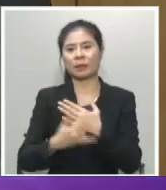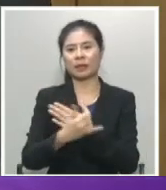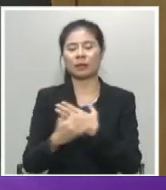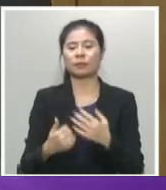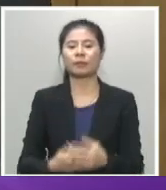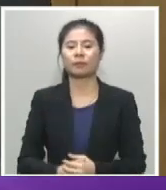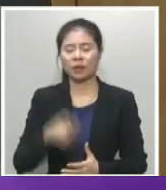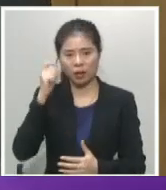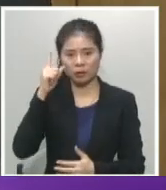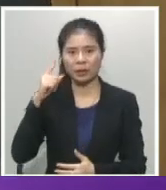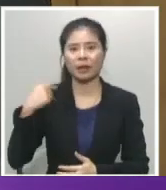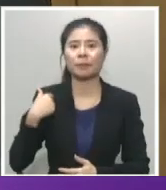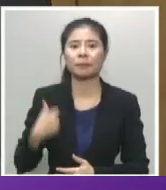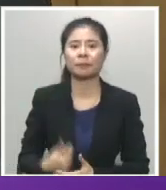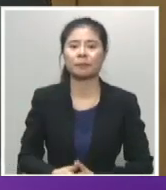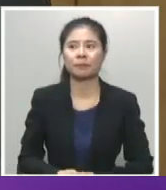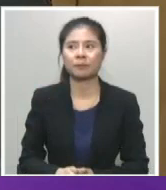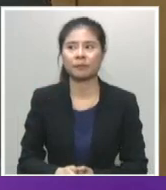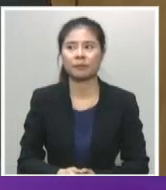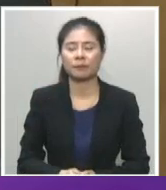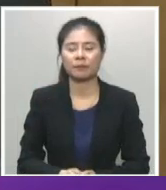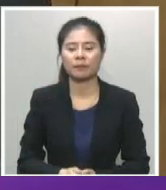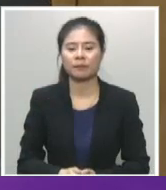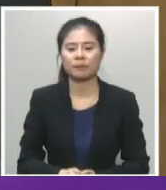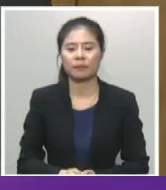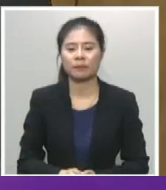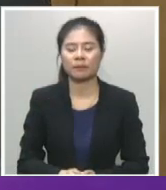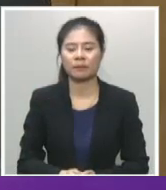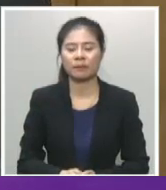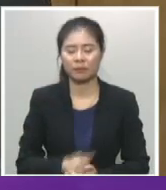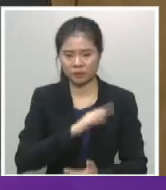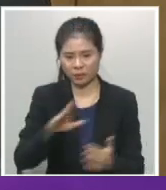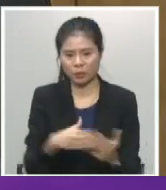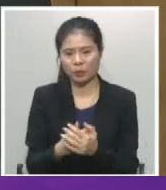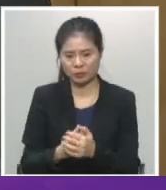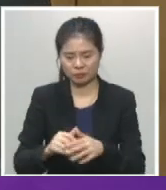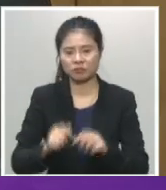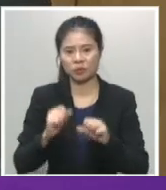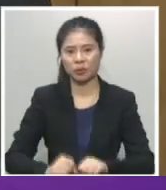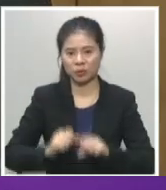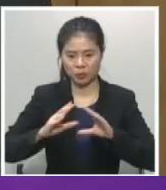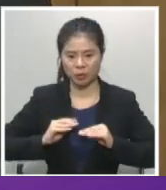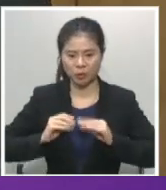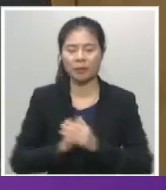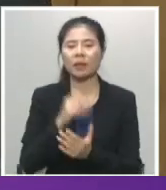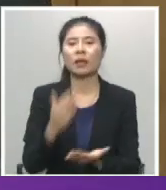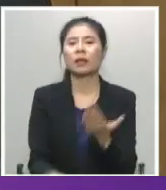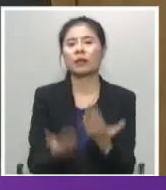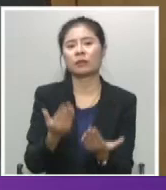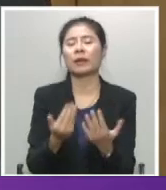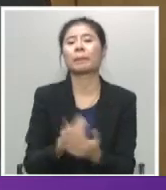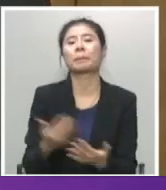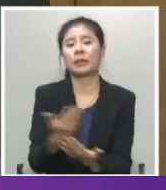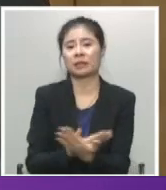โอเคนะครับก็หวังยิ่งว่าทุกท่านคงให้ความเห็นชอบนะครับผมก็หวังอ่ะนะแล้วแต่ท่านจะพิจารณ